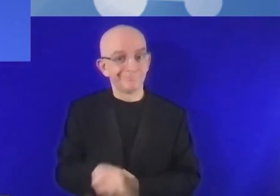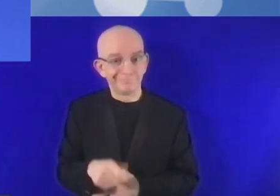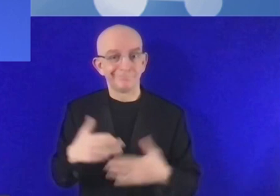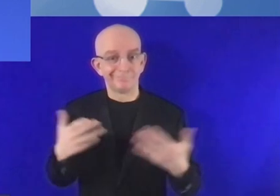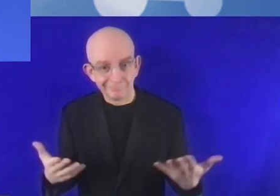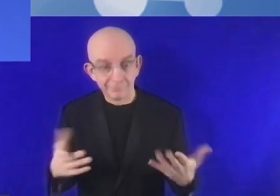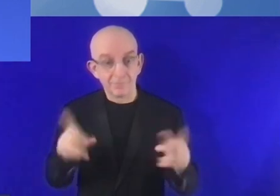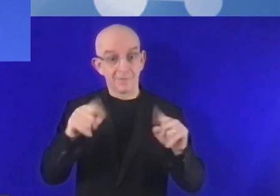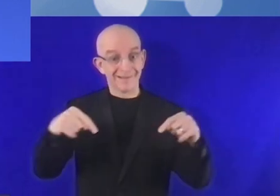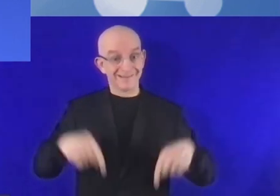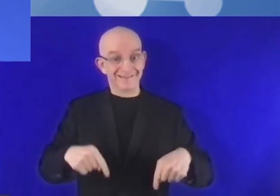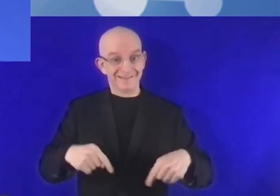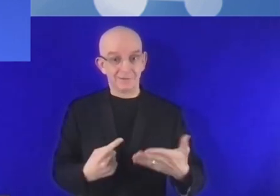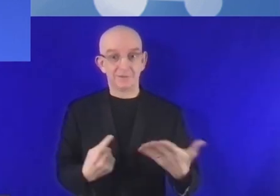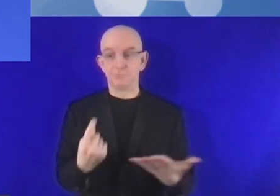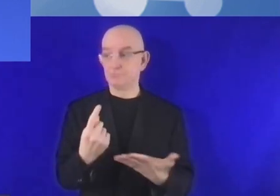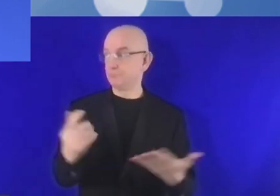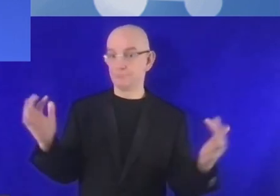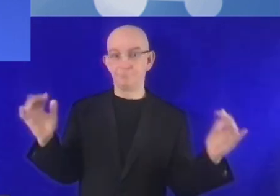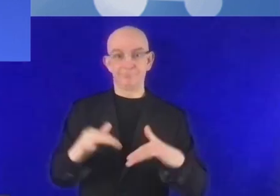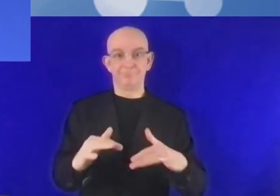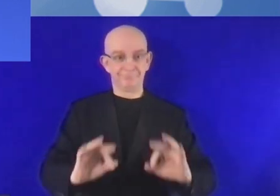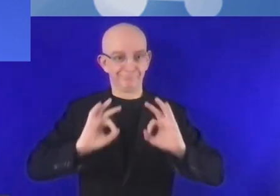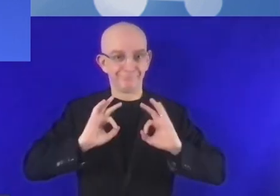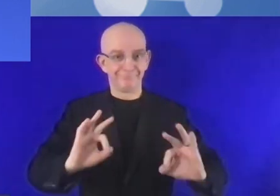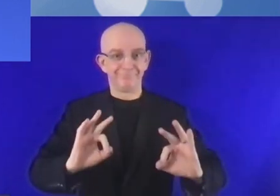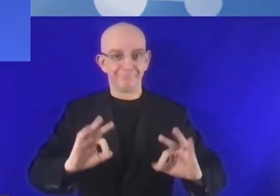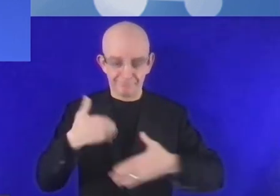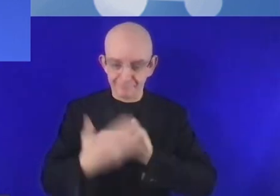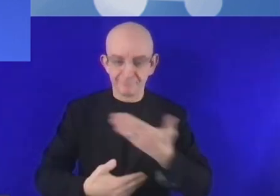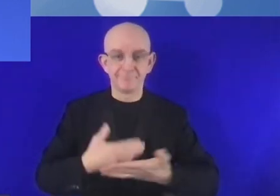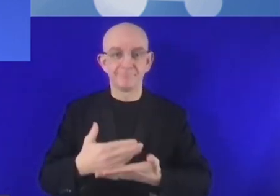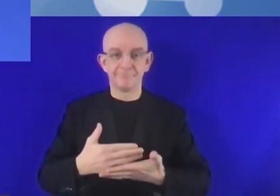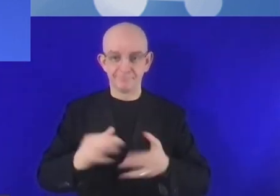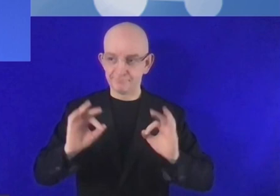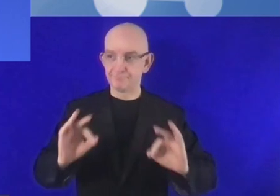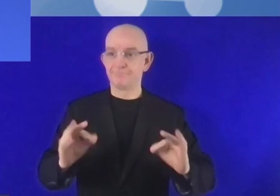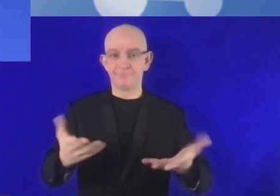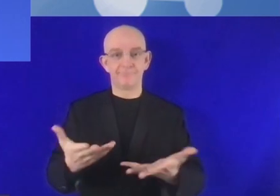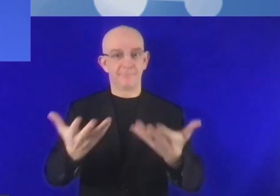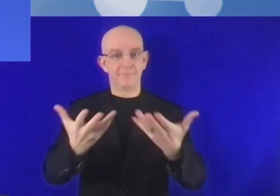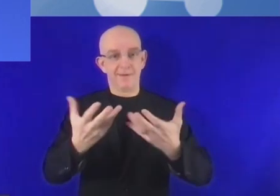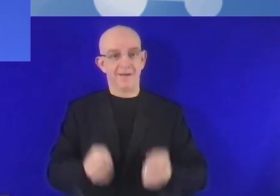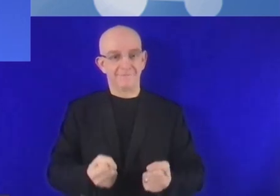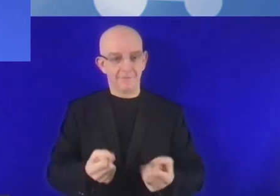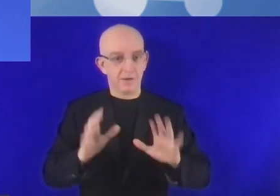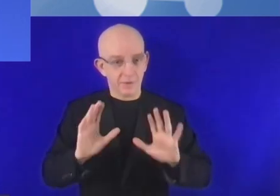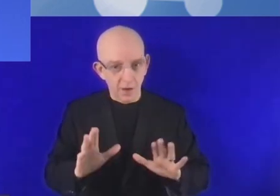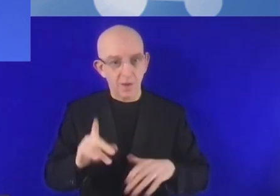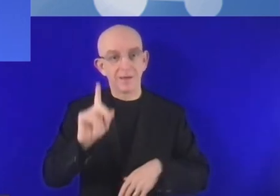zauważone. W tym roku mamy przed nami 300 wydarzeń, pierwszy dzień zakończony. W kilku słowach, co tego